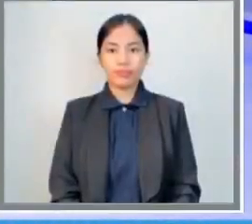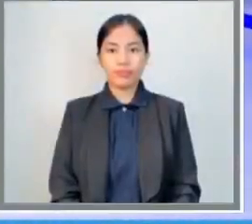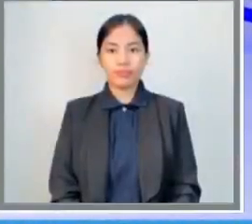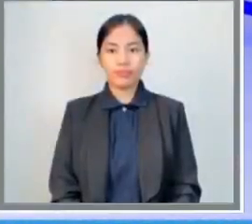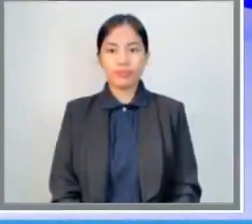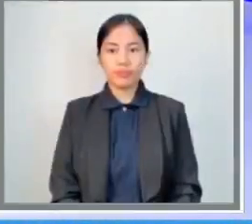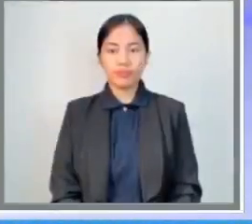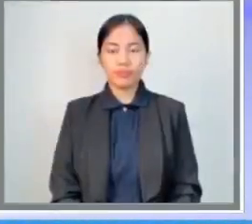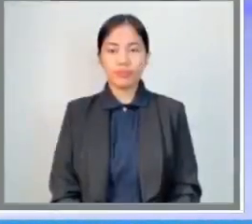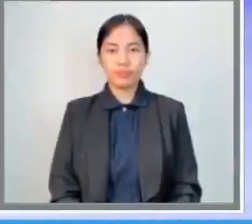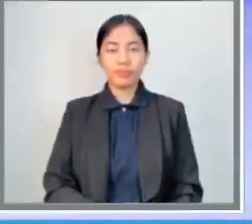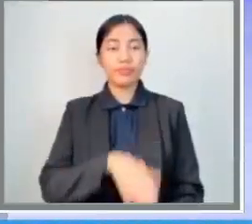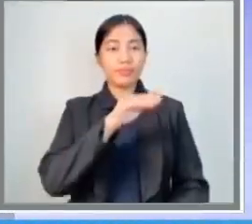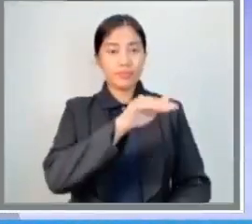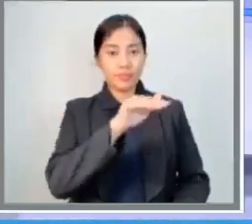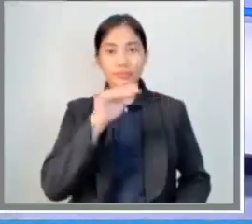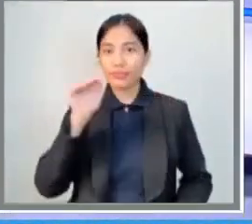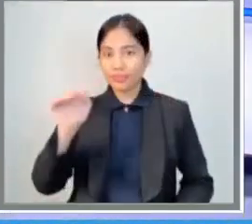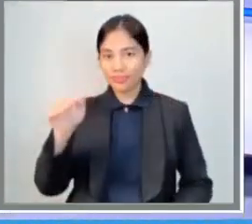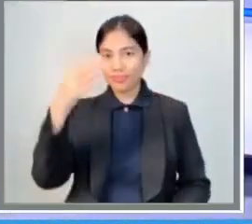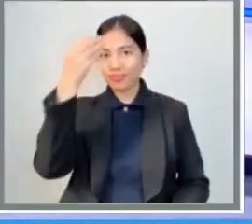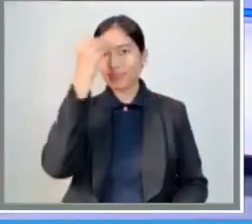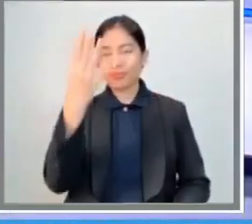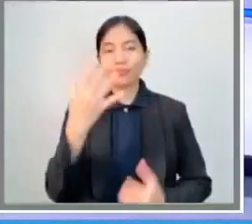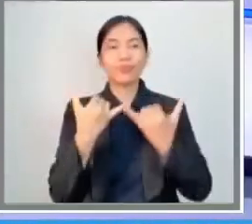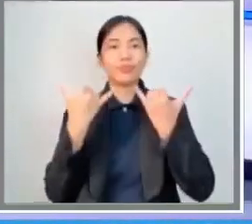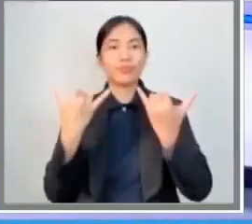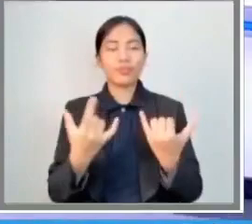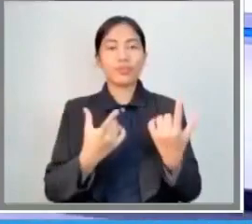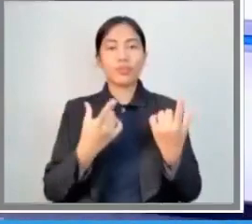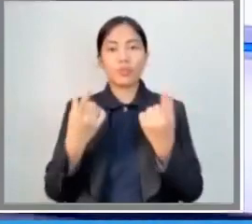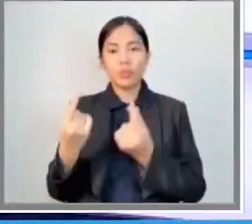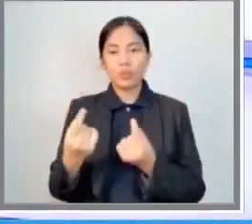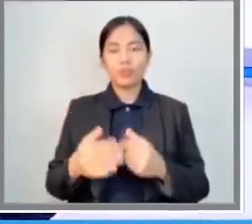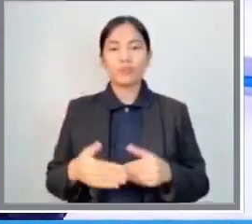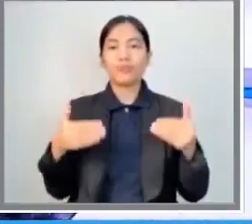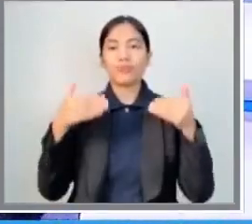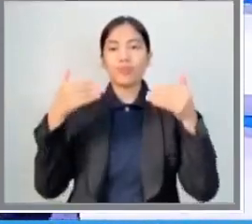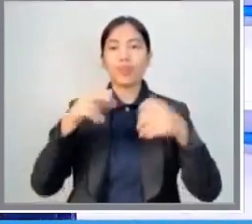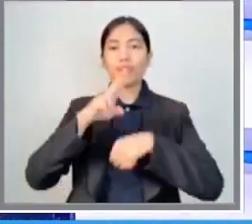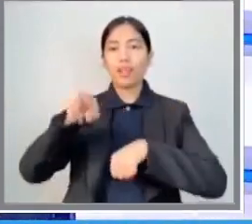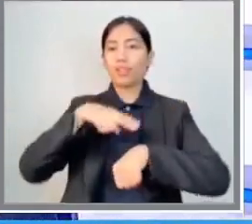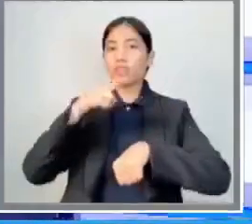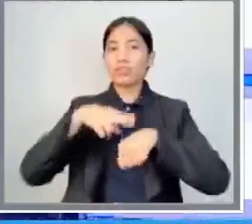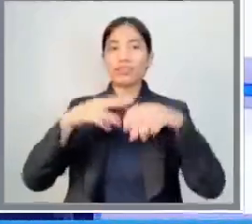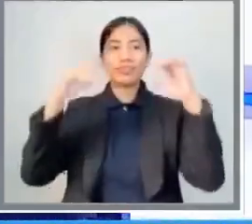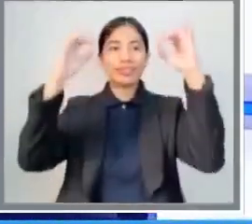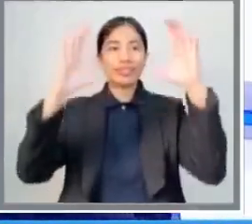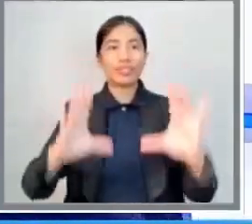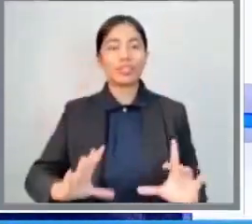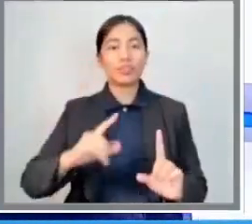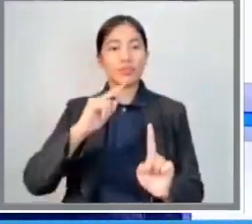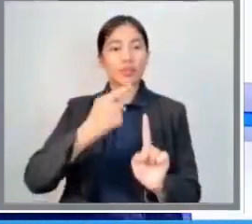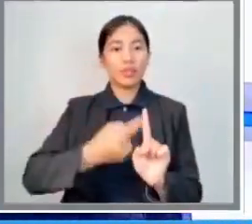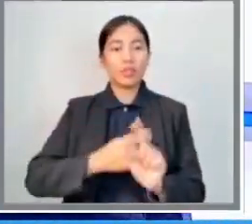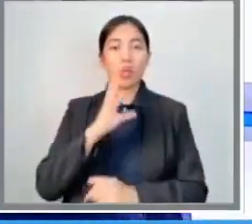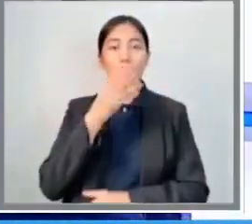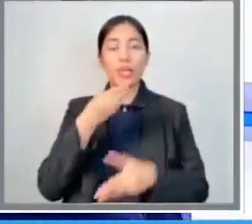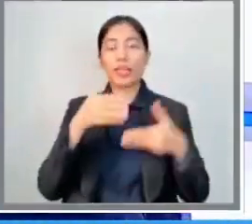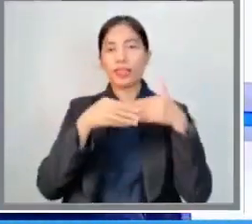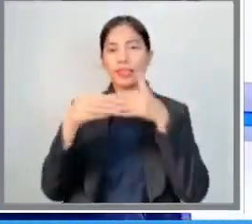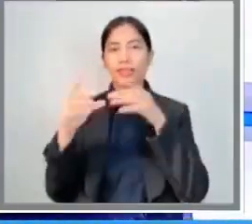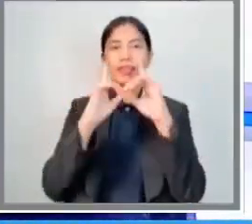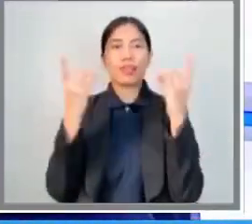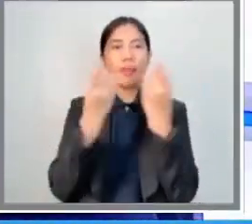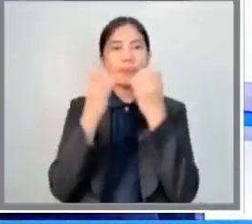Mga kabalita, ngayon pong araw isinagawa ang kick-off ng National Teachers Month at pinangunahan po yan ni Vice President at DepEd Secretary Sara